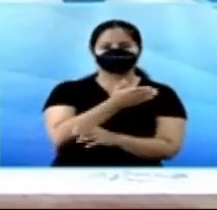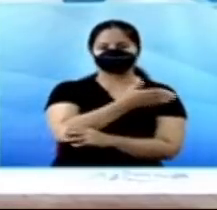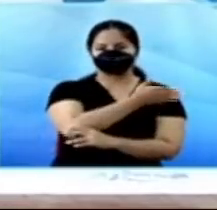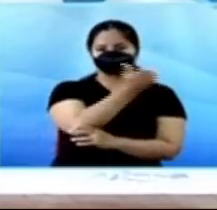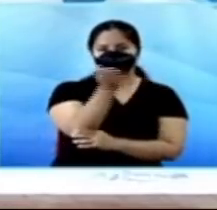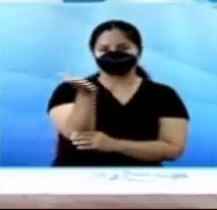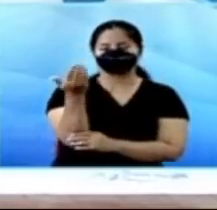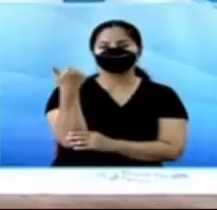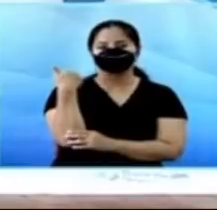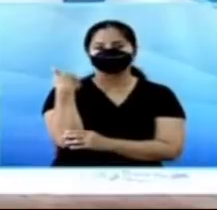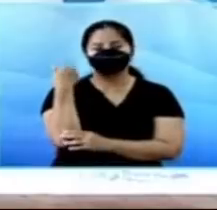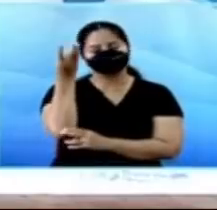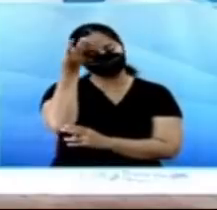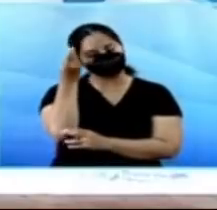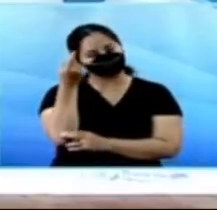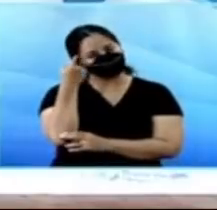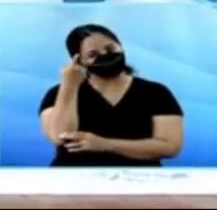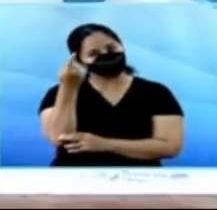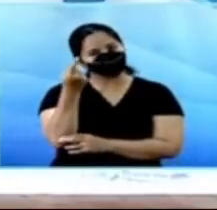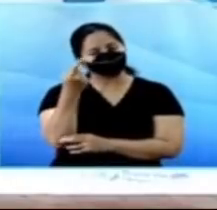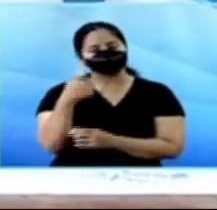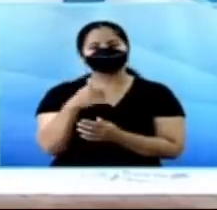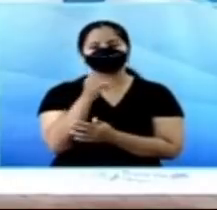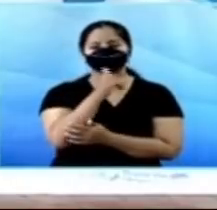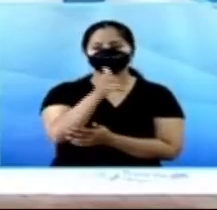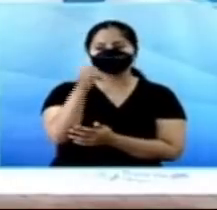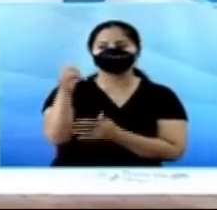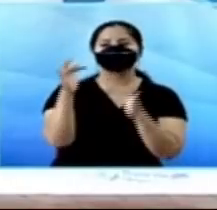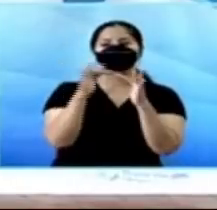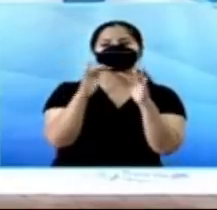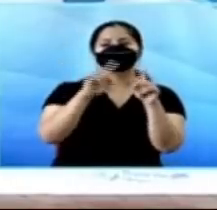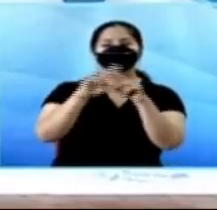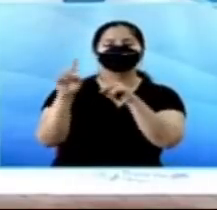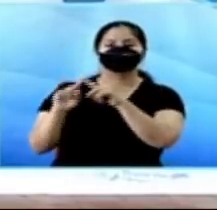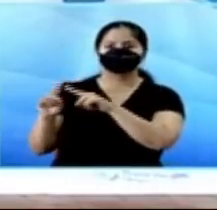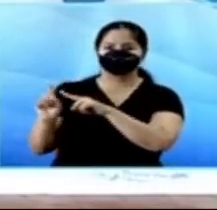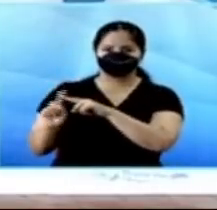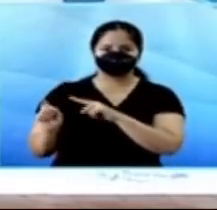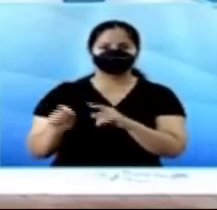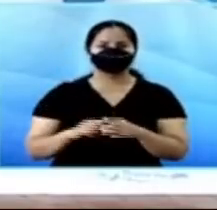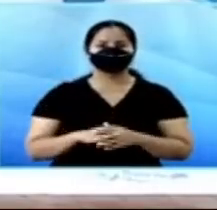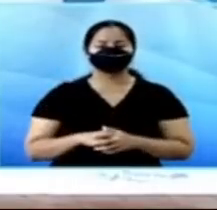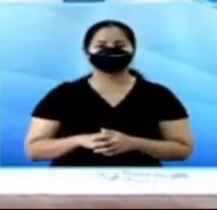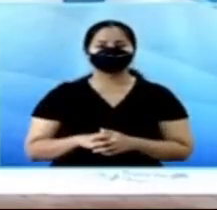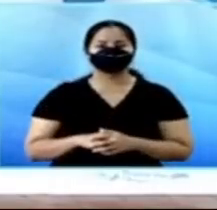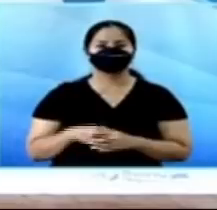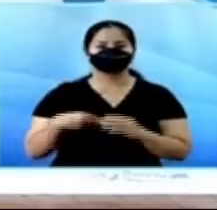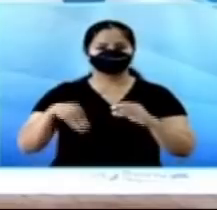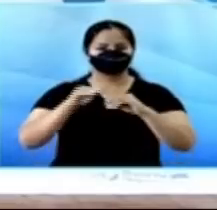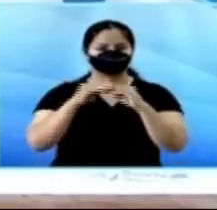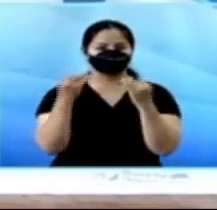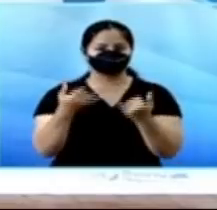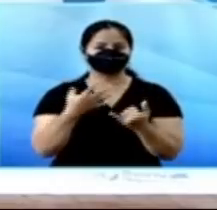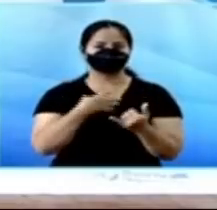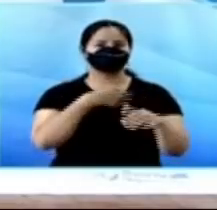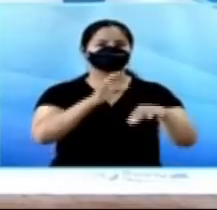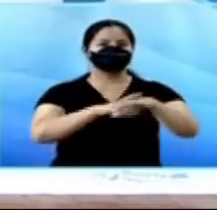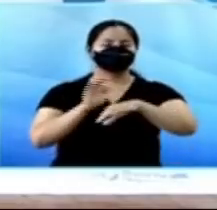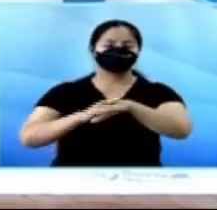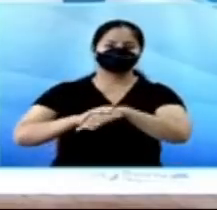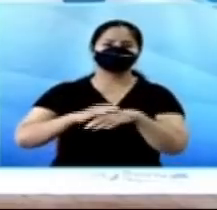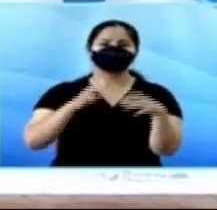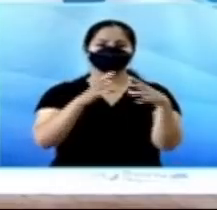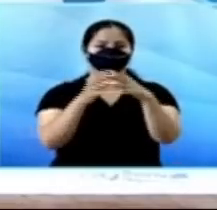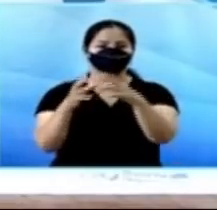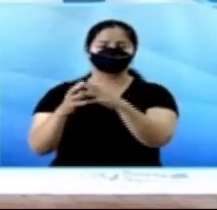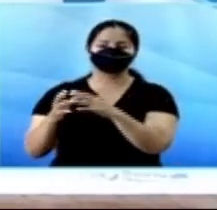ได้มีคำเห็นและก็ลงในสื่อออนไลน์อีกนึงข้าพเจ้าก็เรียกร้องมายังทุกภาคส่วนใน